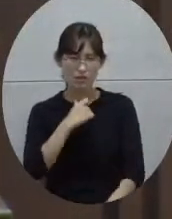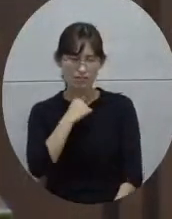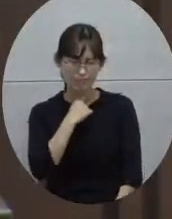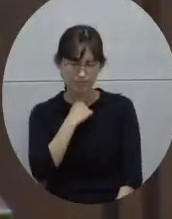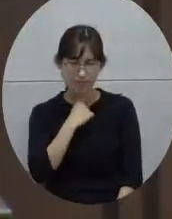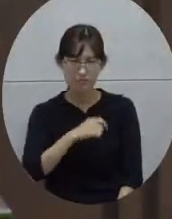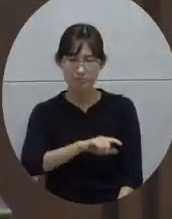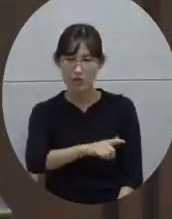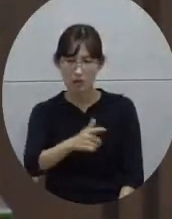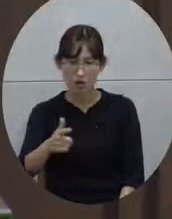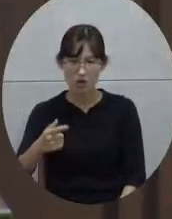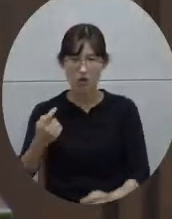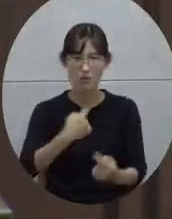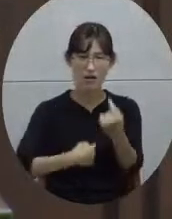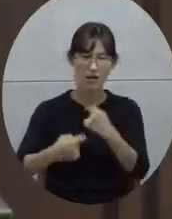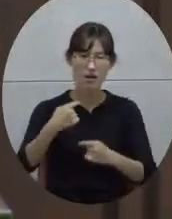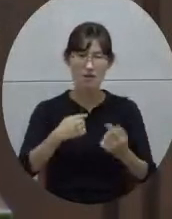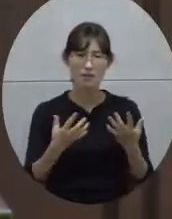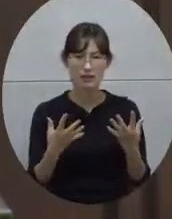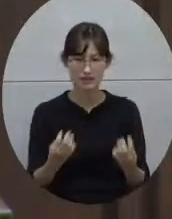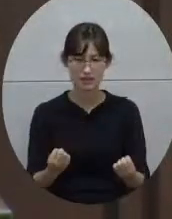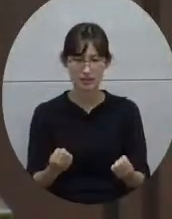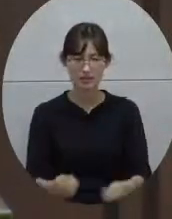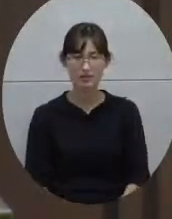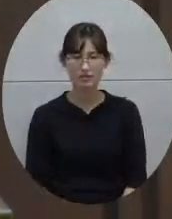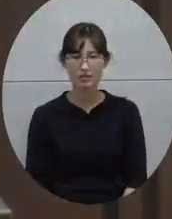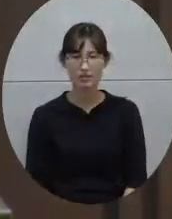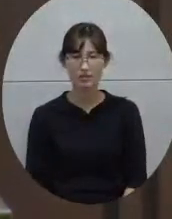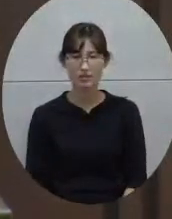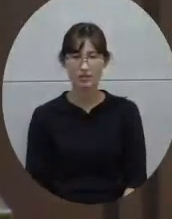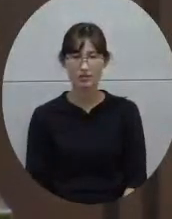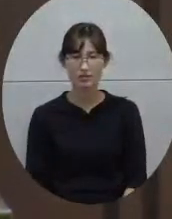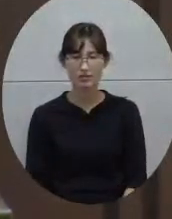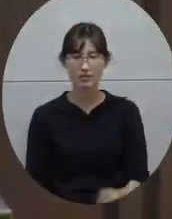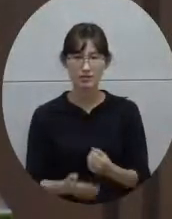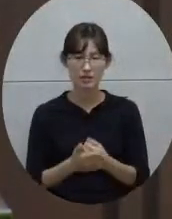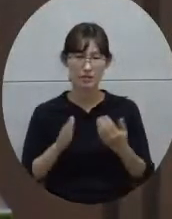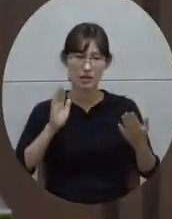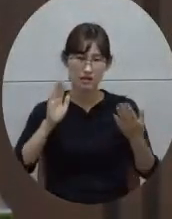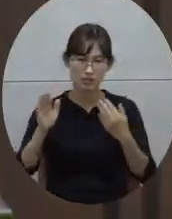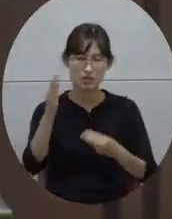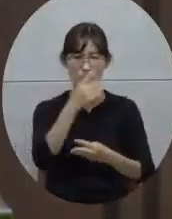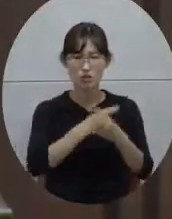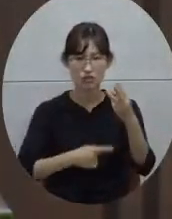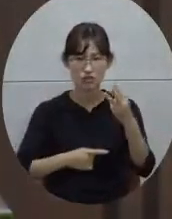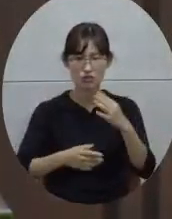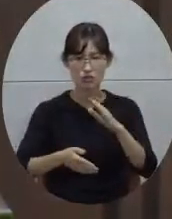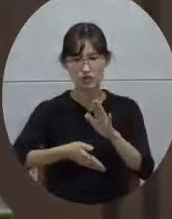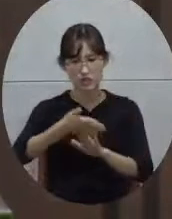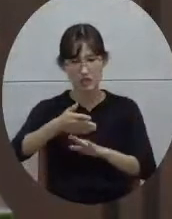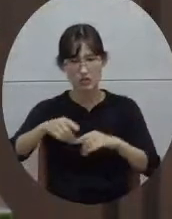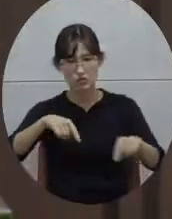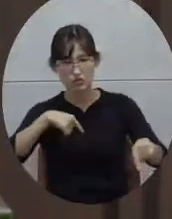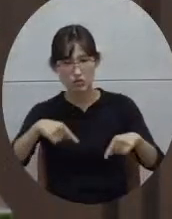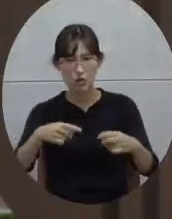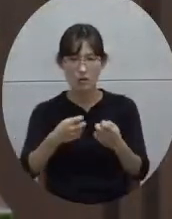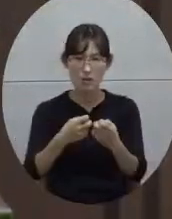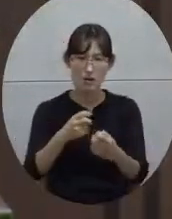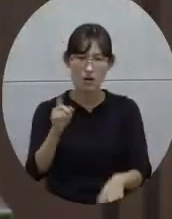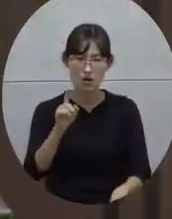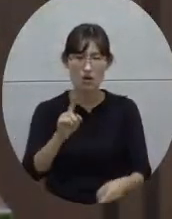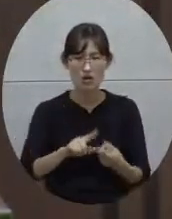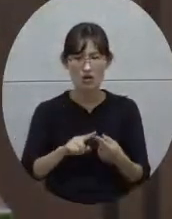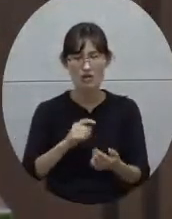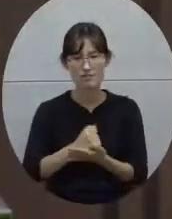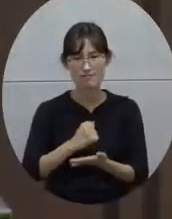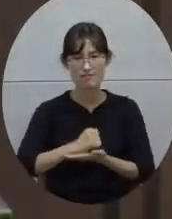바람을 실현하기 위한 청주시의 시정 운영 방향을 설명드렸습니다. 저는 우리의